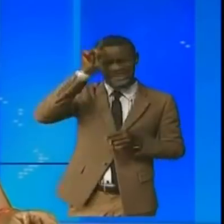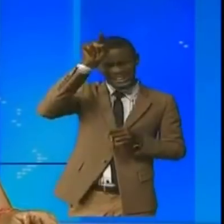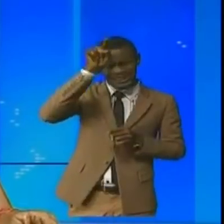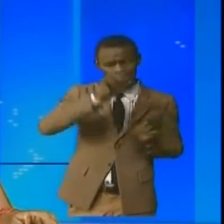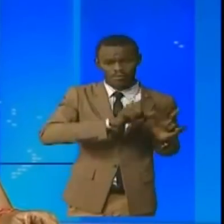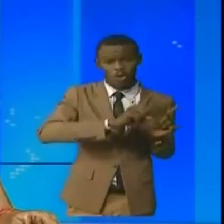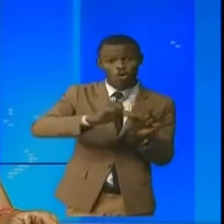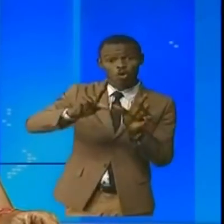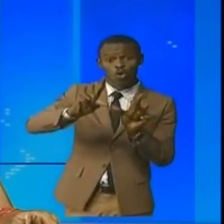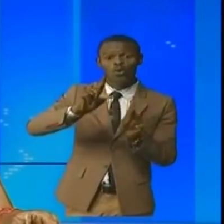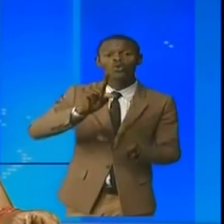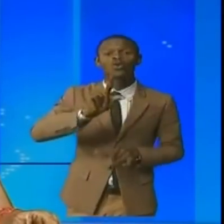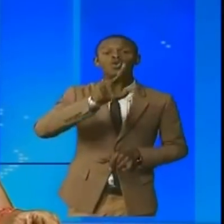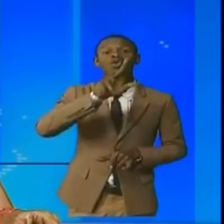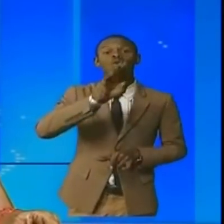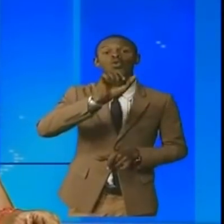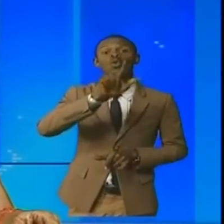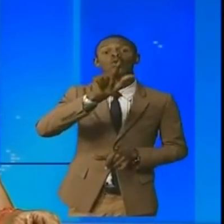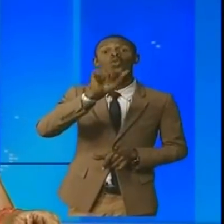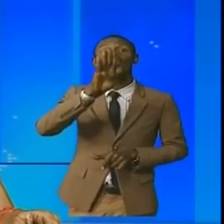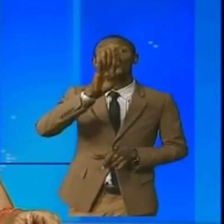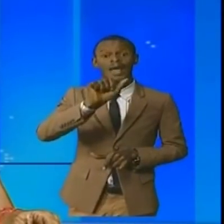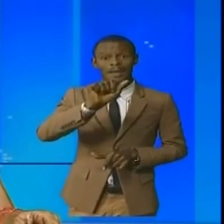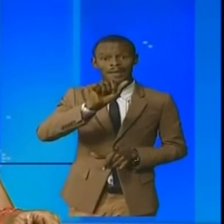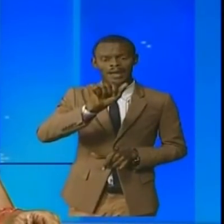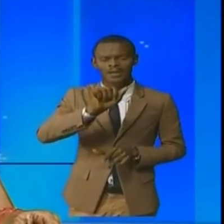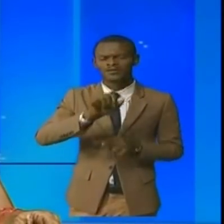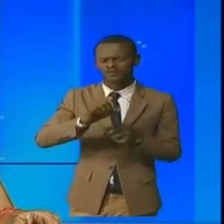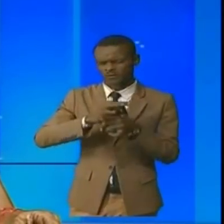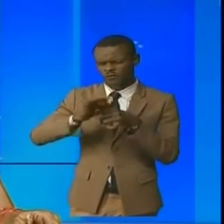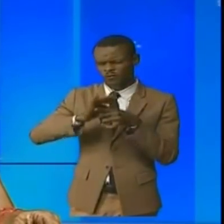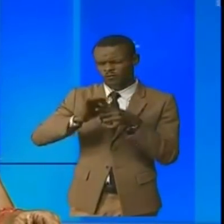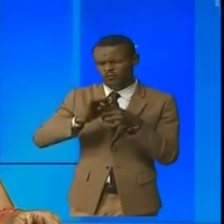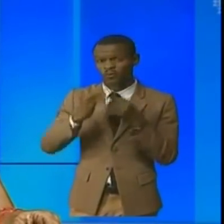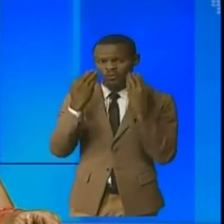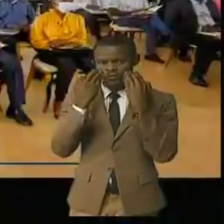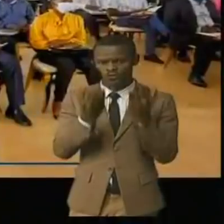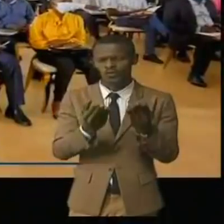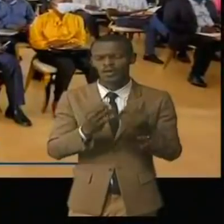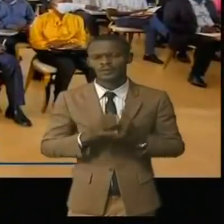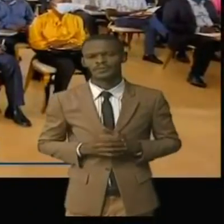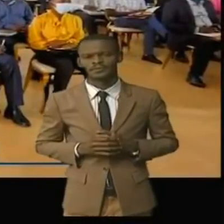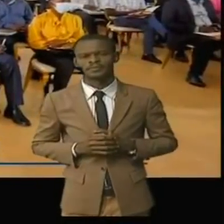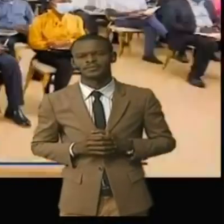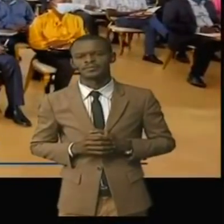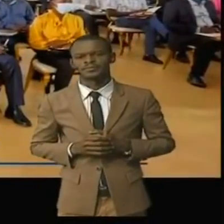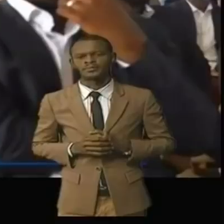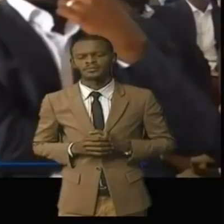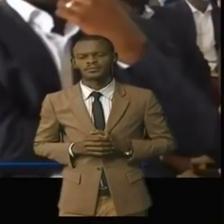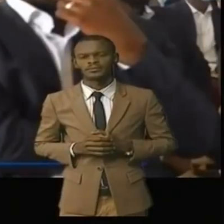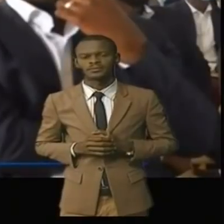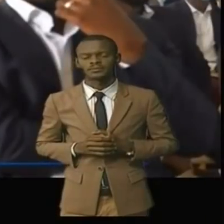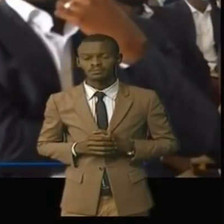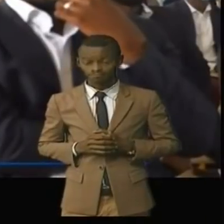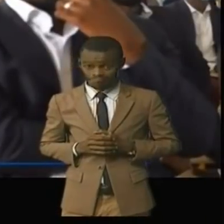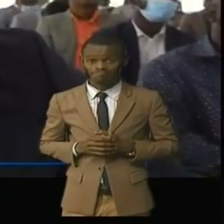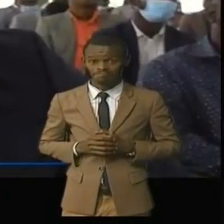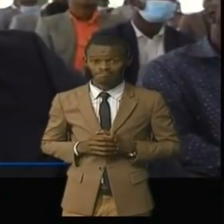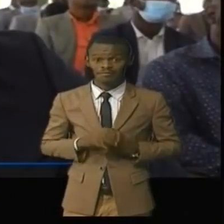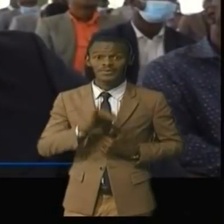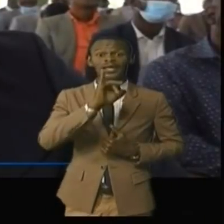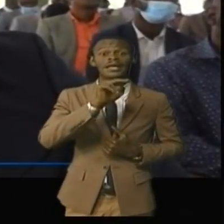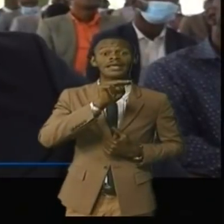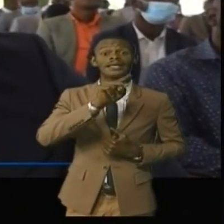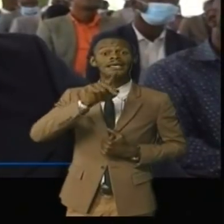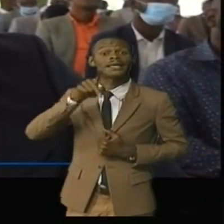à l'attention de son personnel, comme les témoignent ses reportages. Répondant à l'appel de l'Institut national de préparation